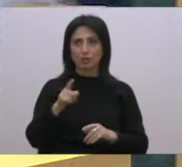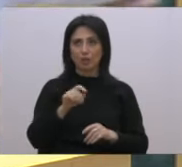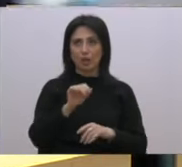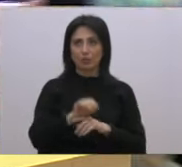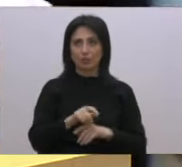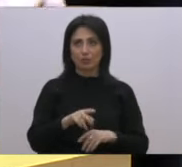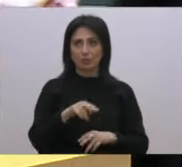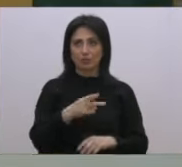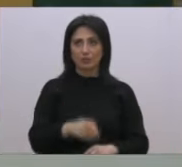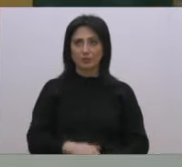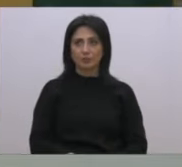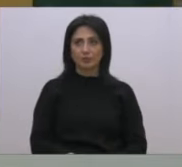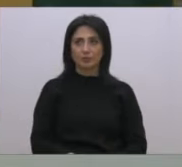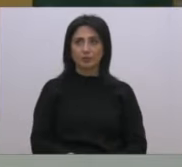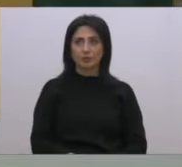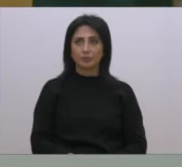რომ გადავდეს.